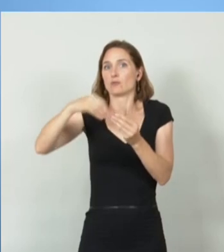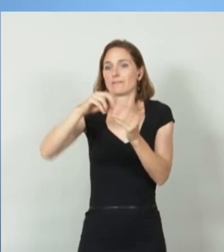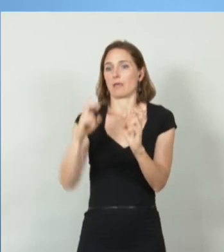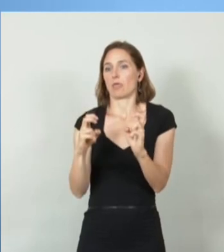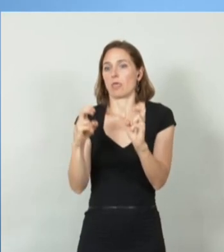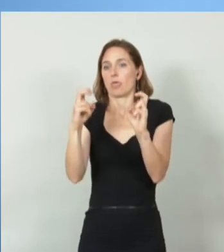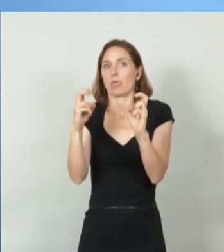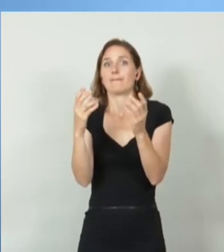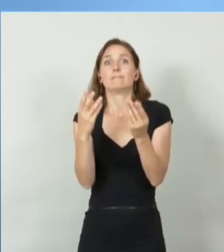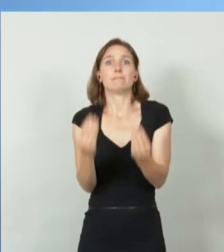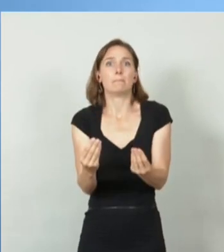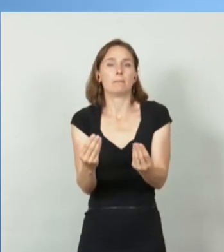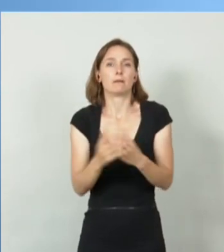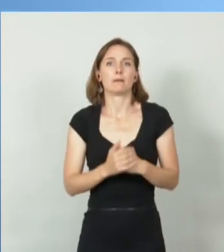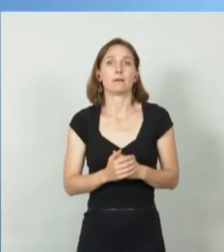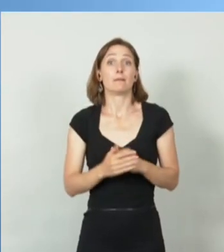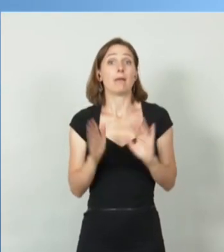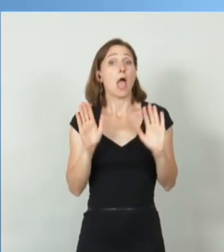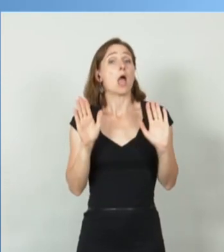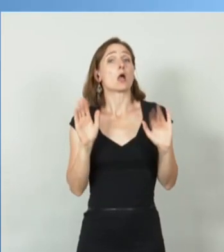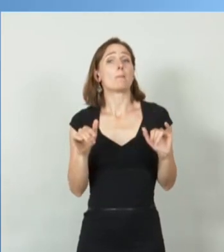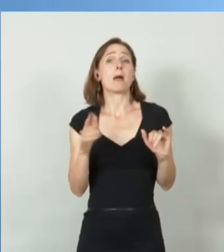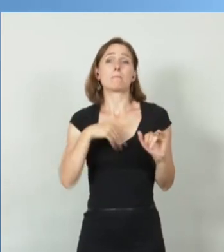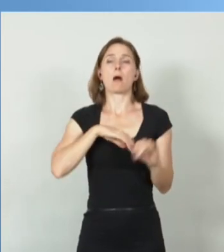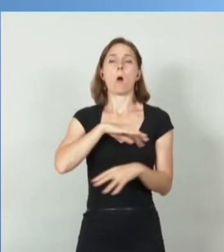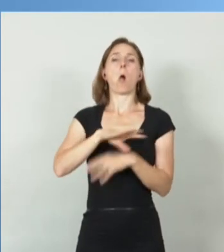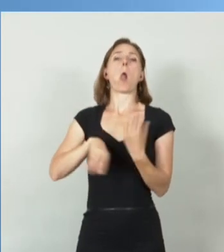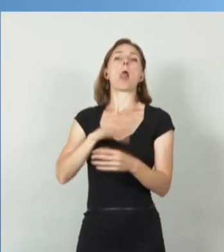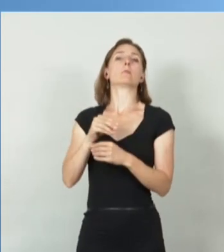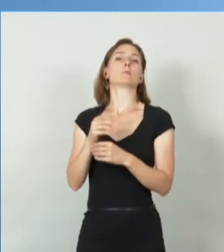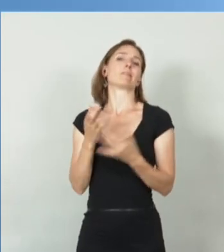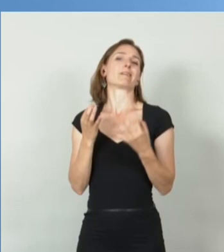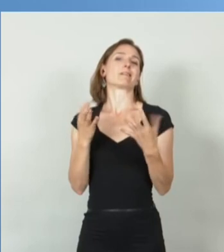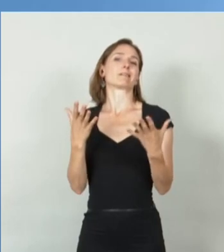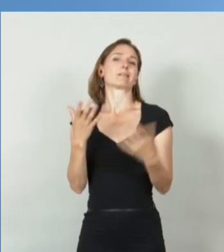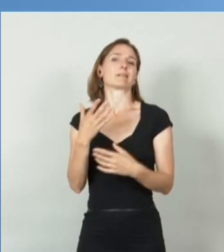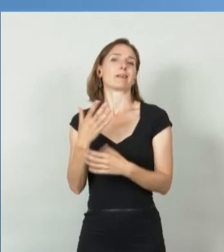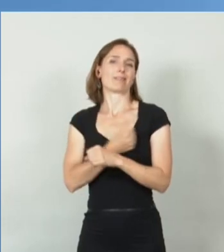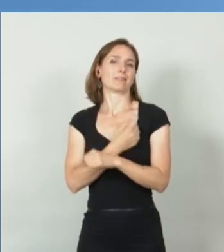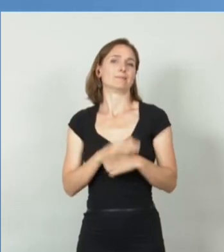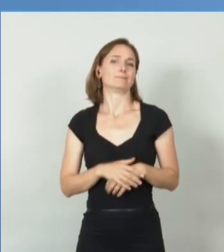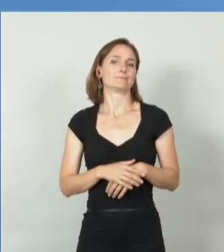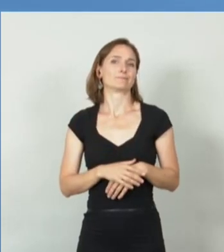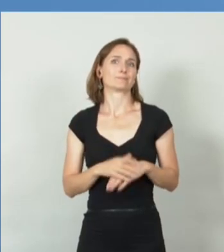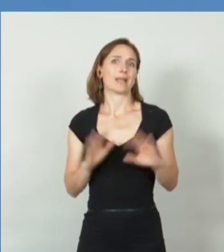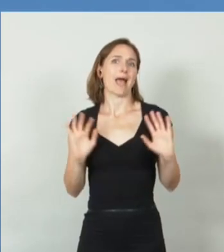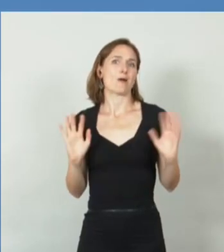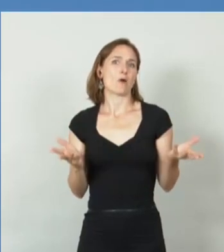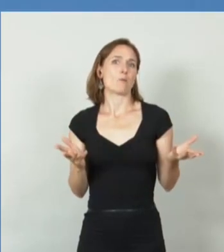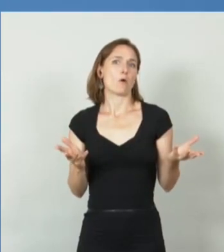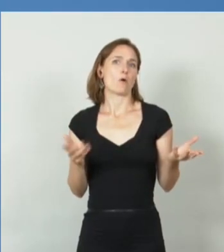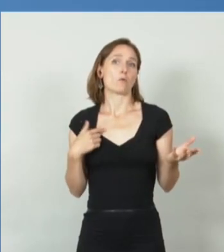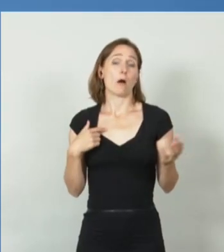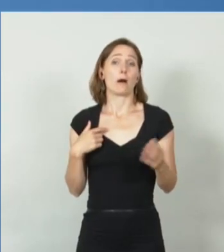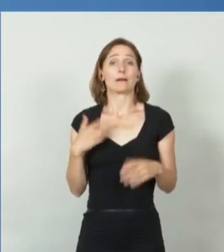encore mais lié à un tour de passe-passe qui fait gagner du temps le décalage de près de 5 millions